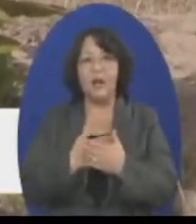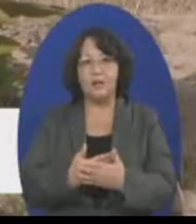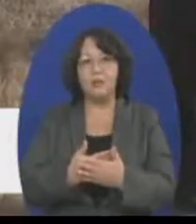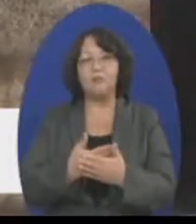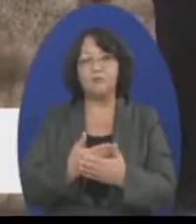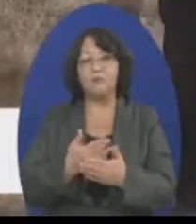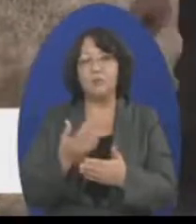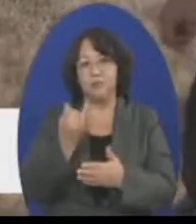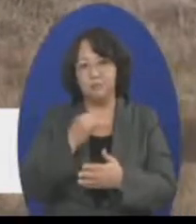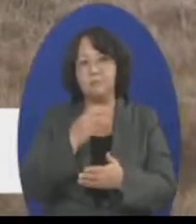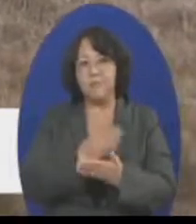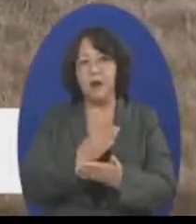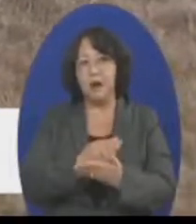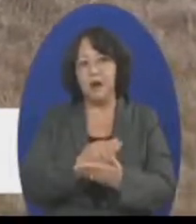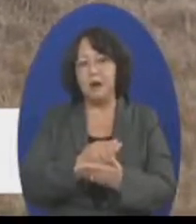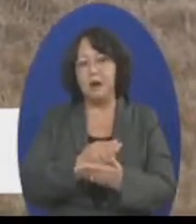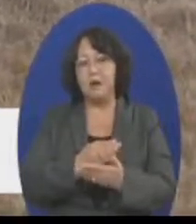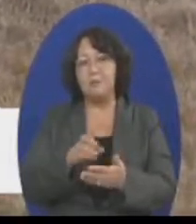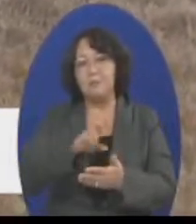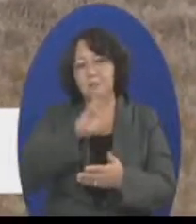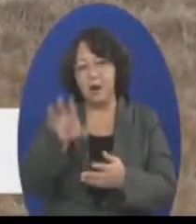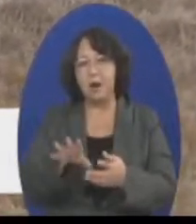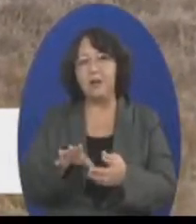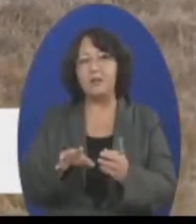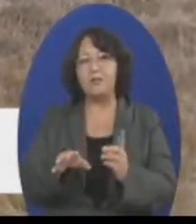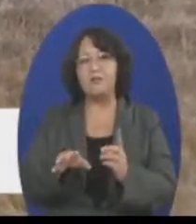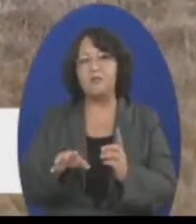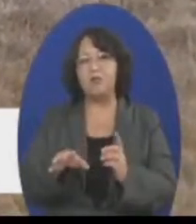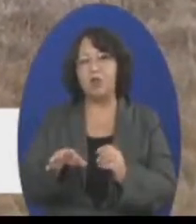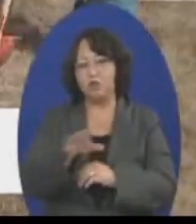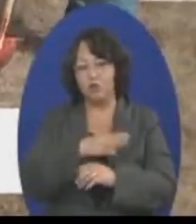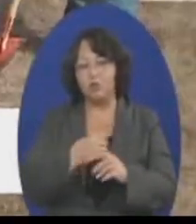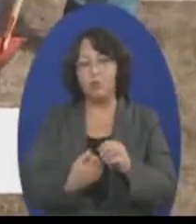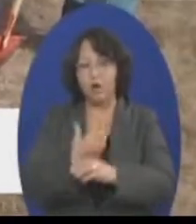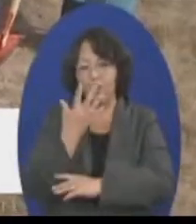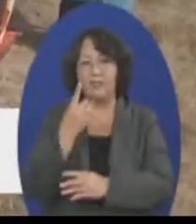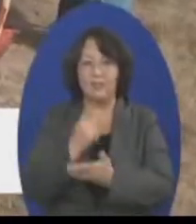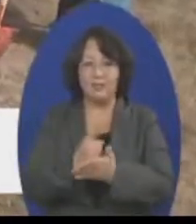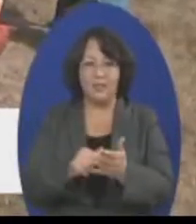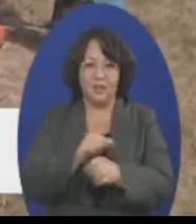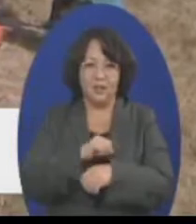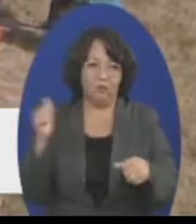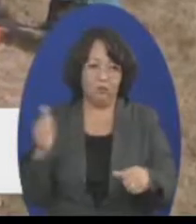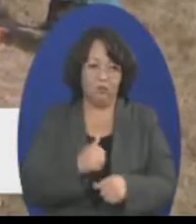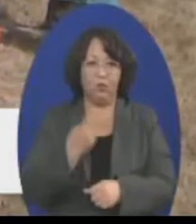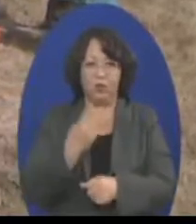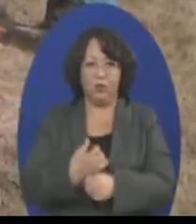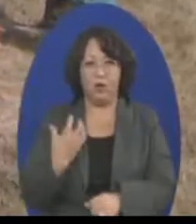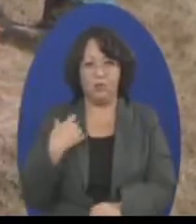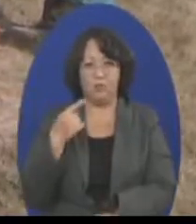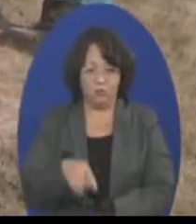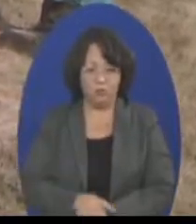гэж заасан байдаг. Иймээс мод тарих байгаль экологид хэрэгтэй төдийгүй иргэн бүрийн өөрийн юм аа.